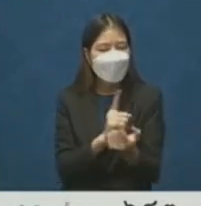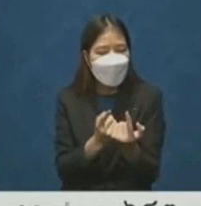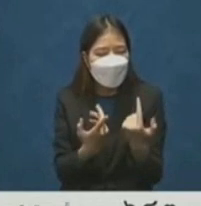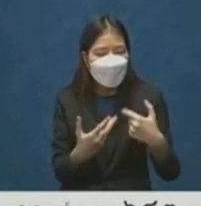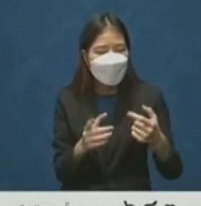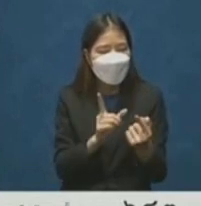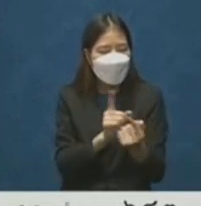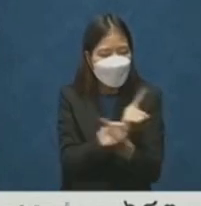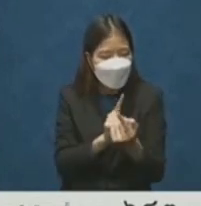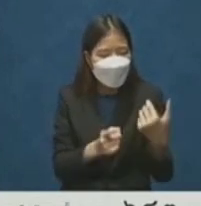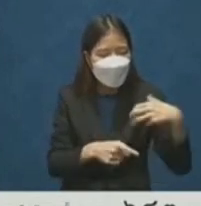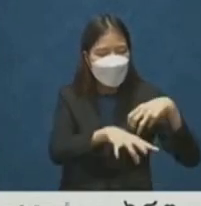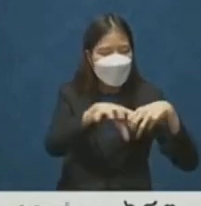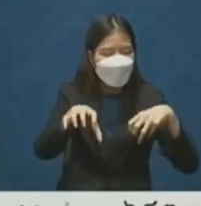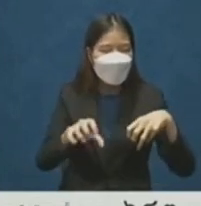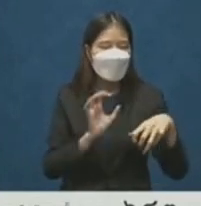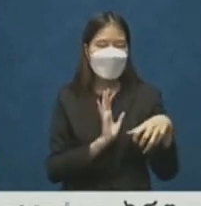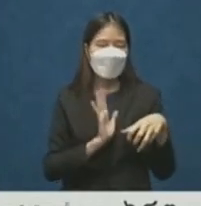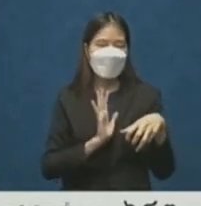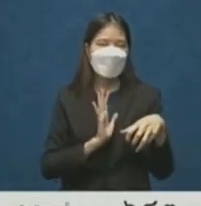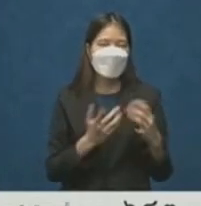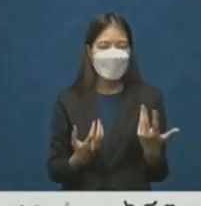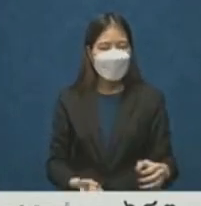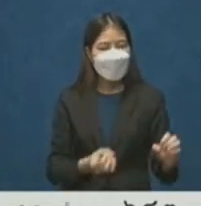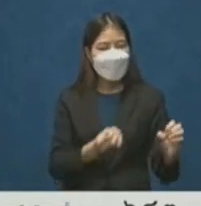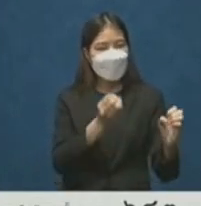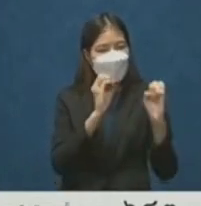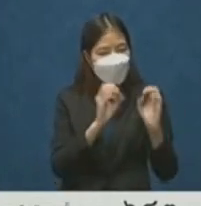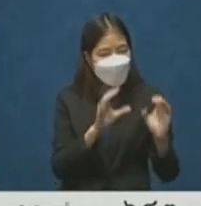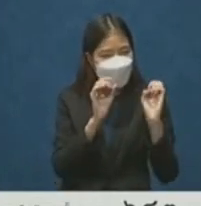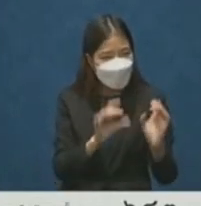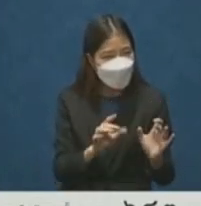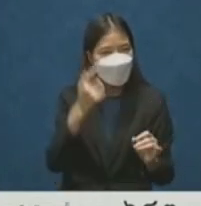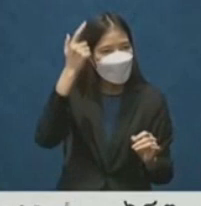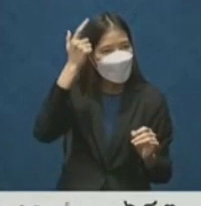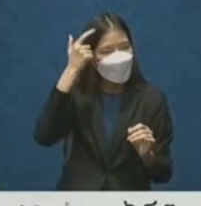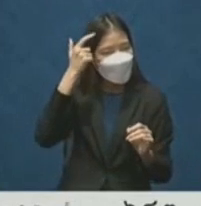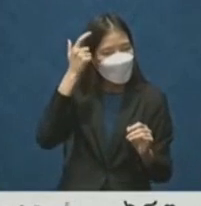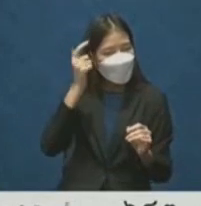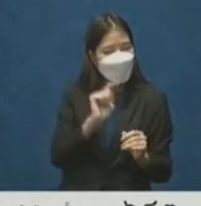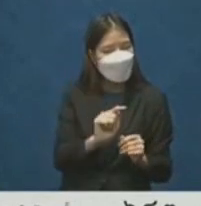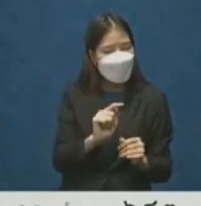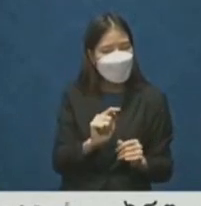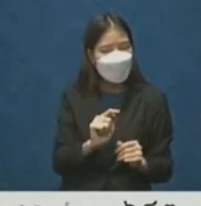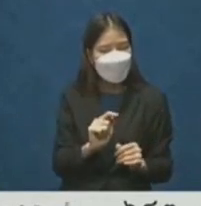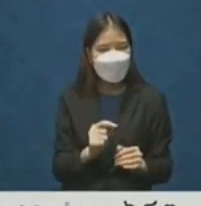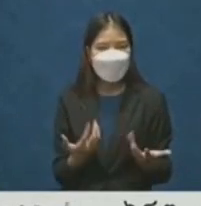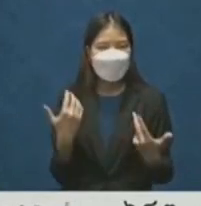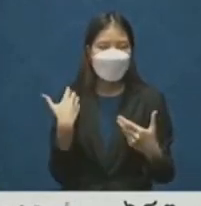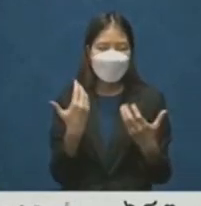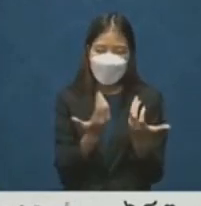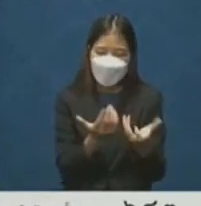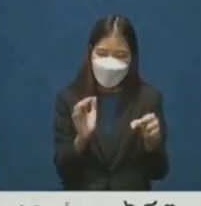ถาบันทางสังคมใดๆถึงขั้นที่มีการสอนในครั้งหนึ่งซึ่งสุดโต่งมากในความคิดเสรีนิยม